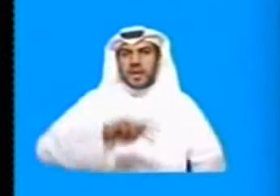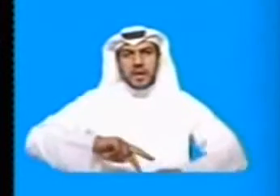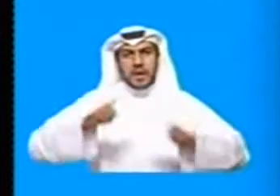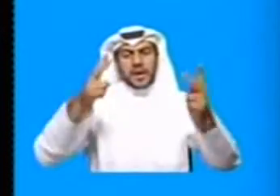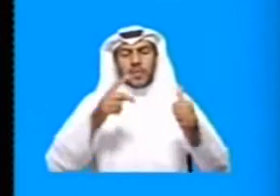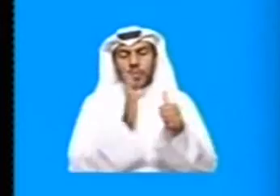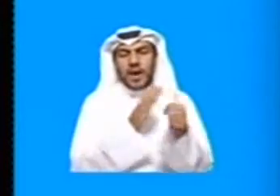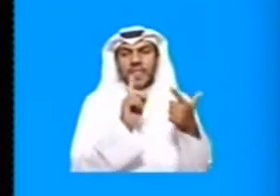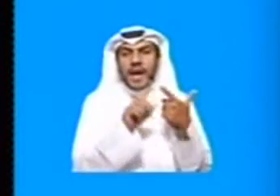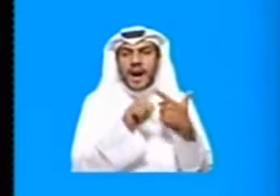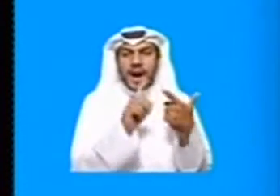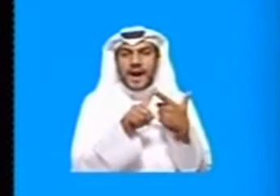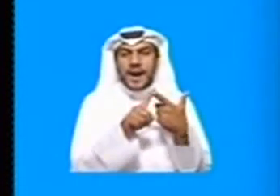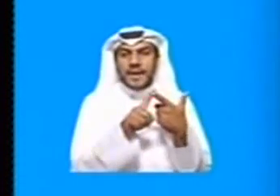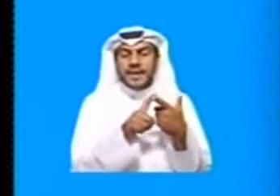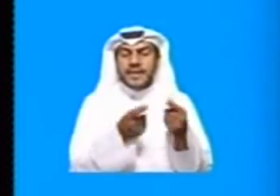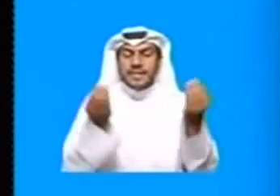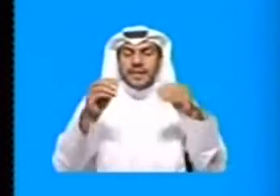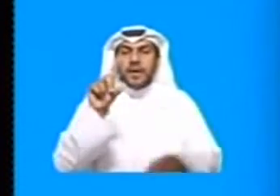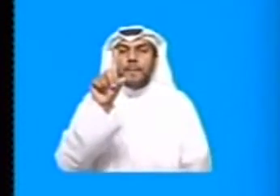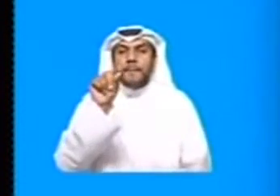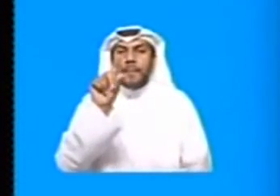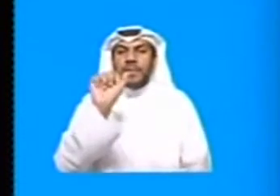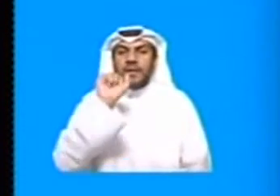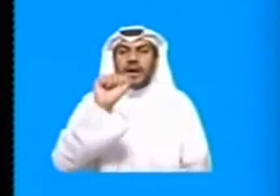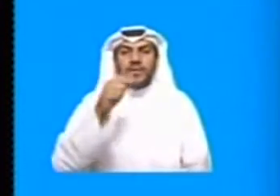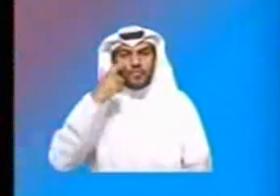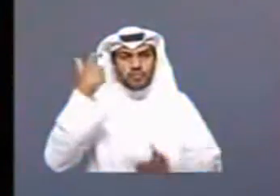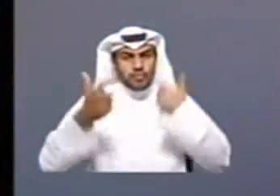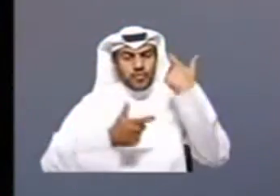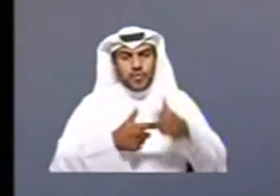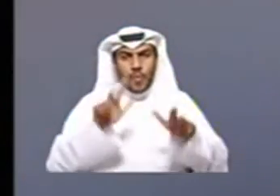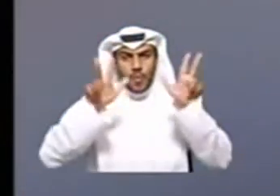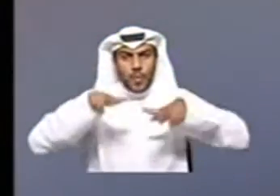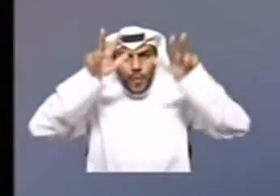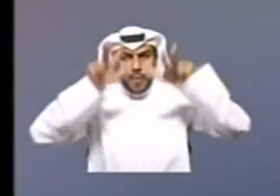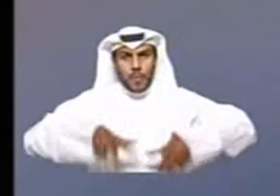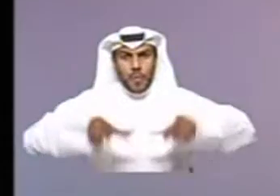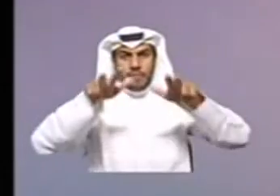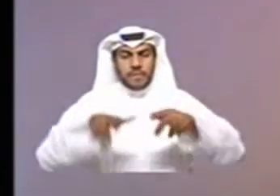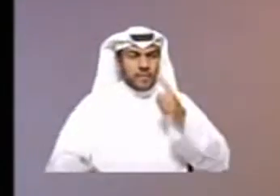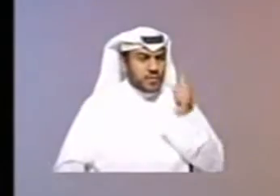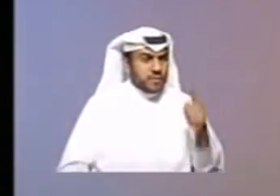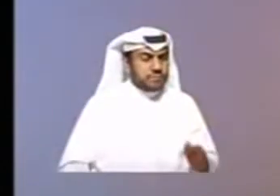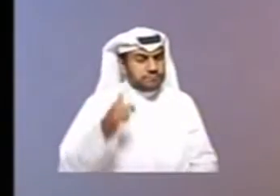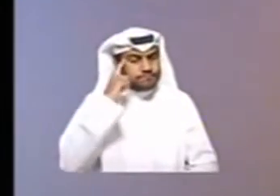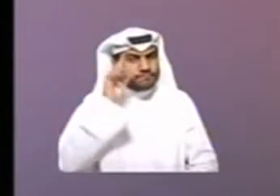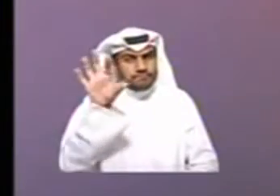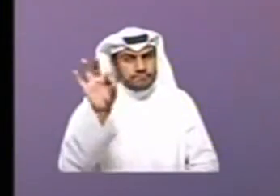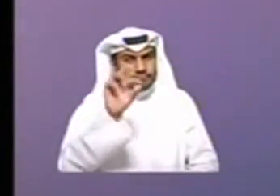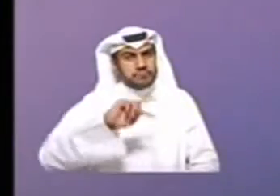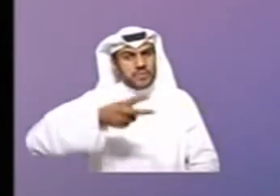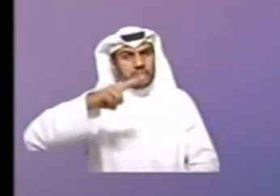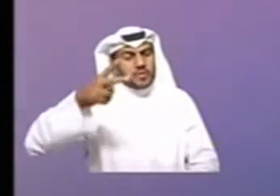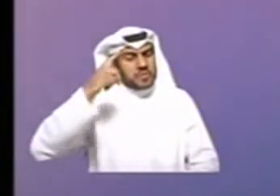الميزة الأخرى، أضافت بعض المزايا المتعلقة بالمشرفين ومديري المجموعة، حيث يمكنهم من اختيار من يمكنه